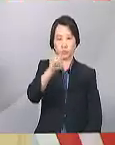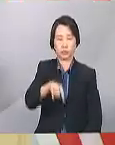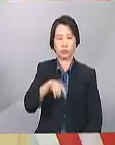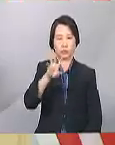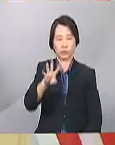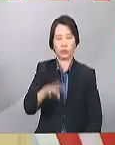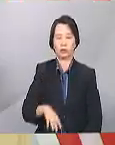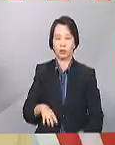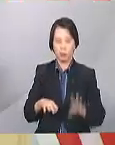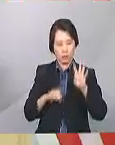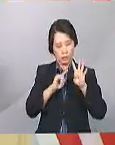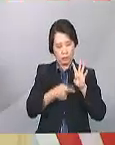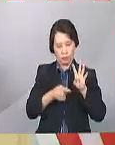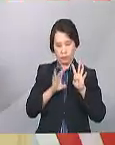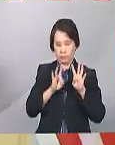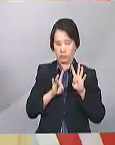seramai